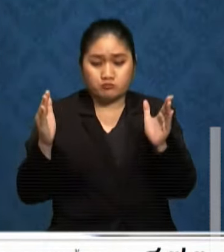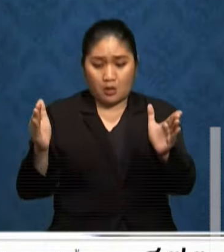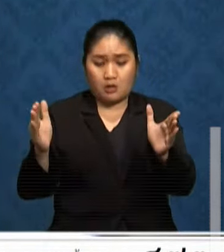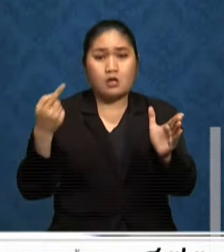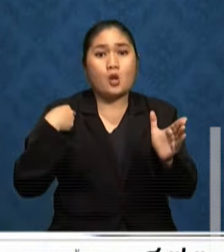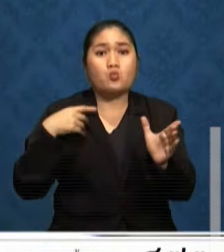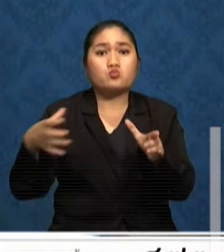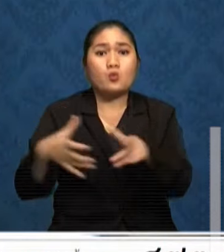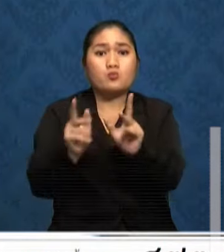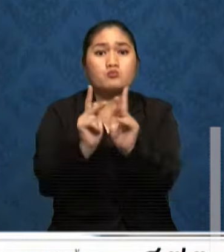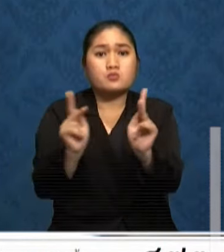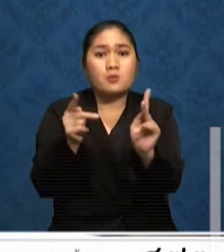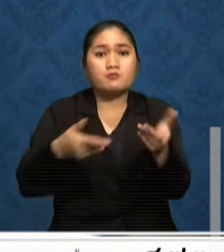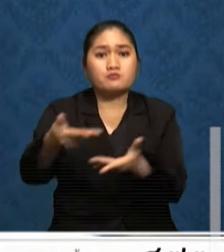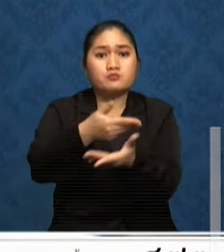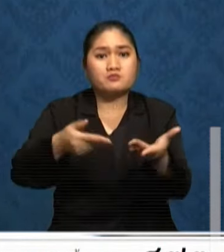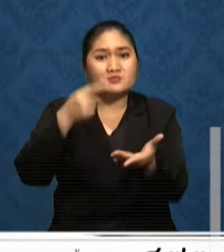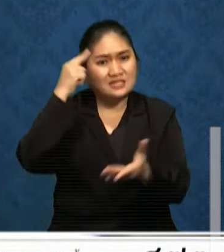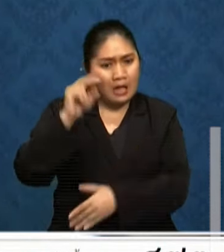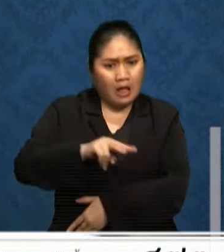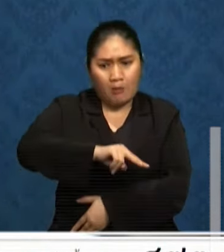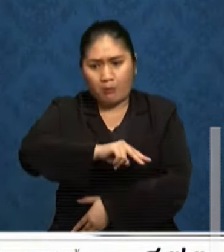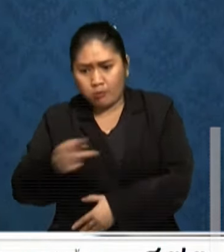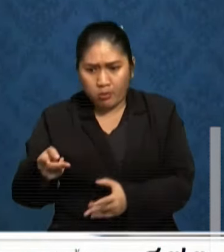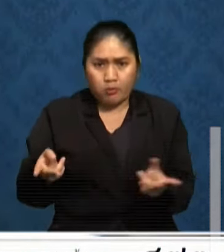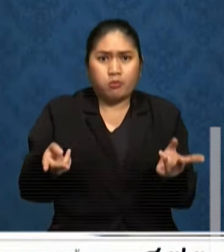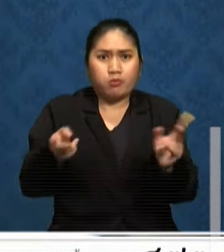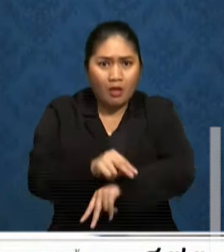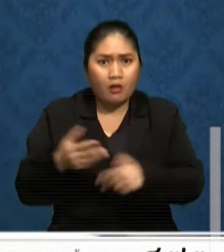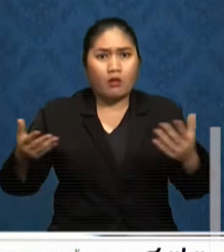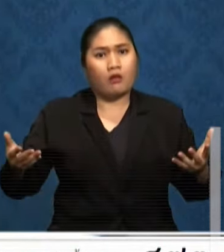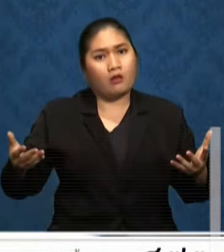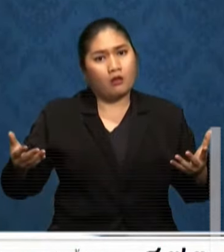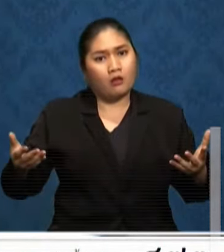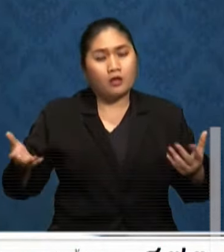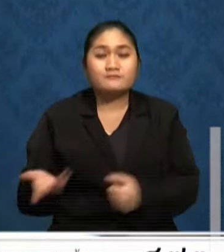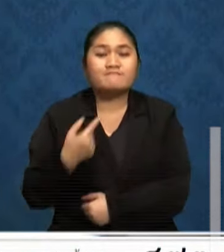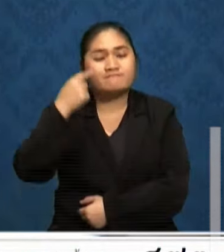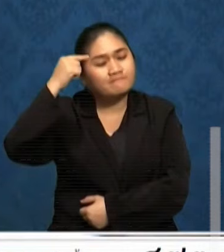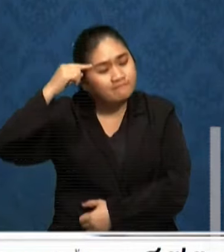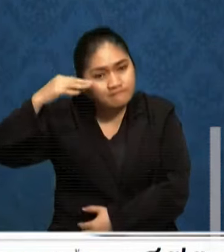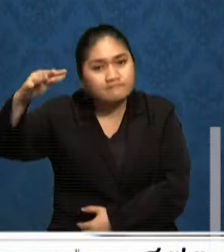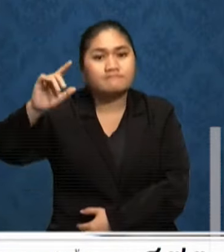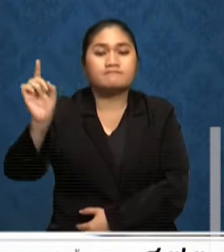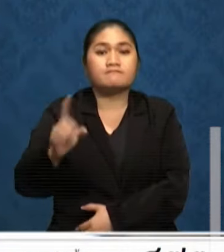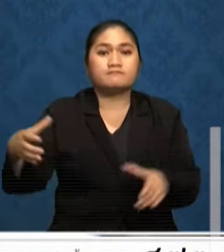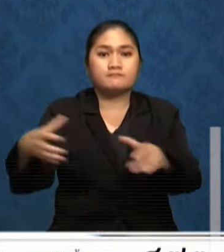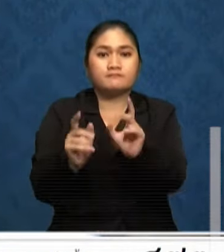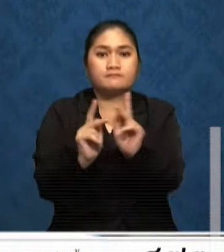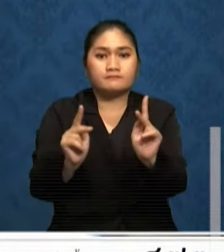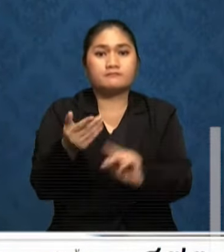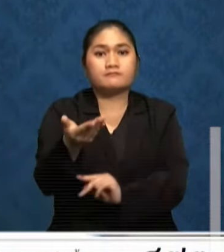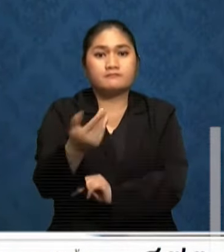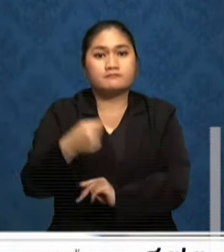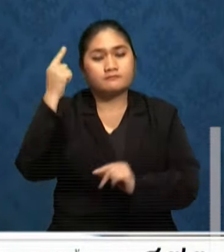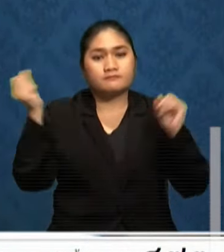้คณะกรธิการวธิษภานั้นได้กลับลำแบบ 180 องศาแต่ผมกหวงนะครับว่ากรธิการใส่วขวุธิษภา